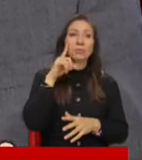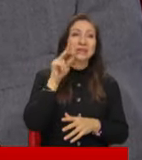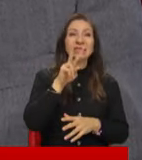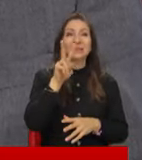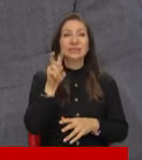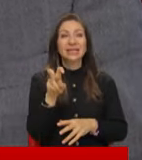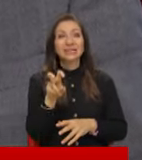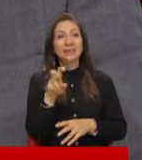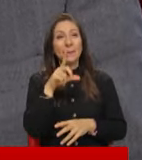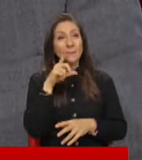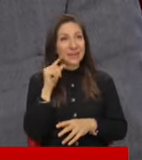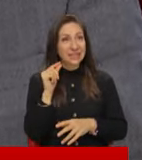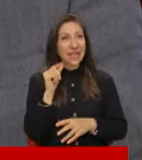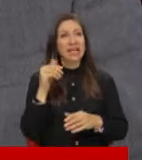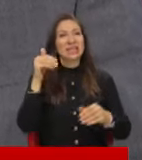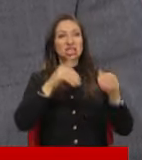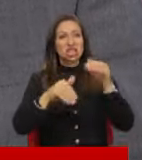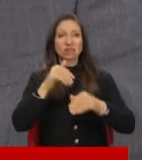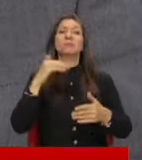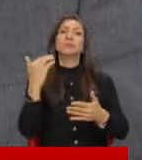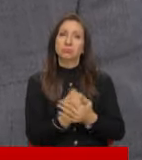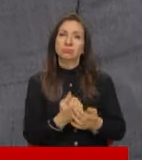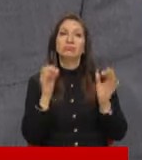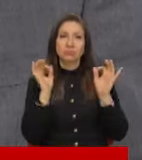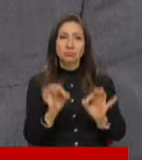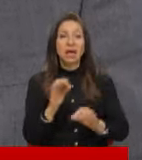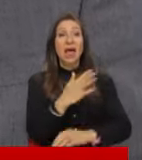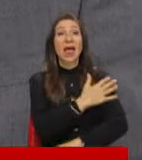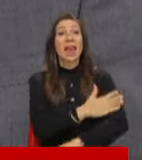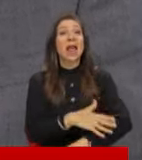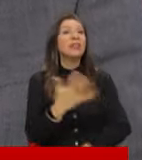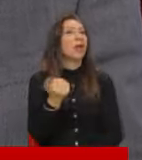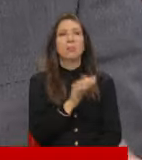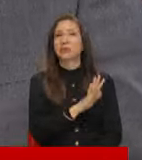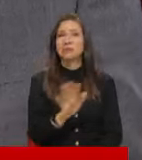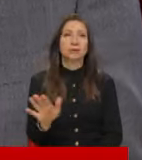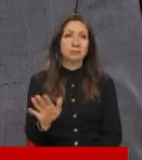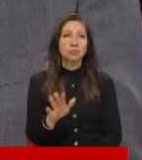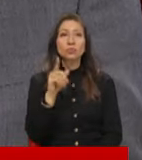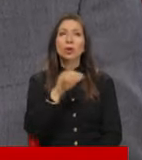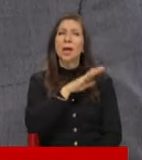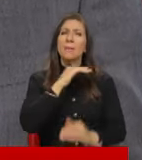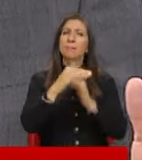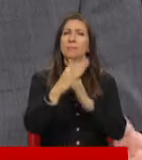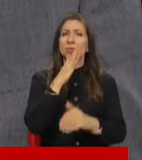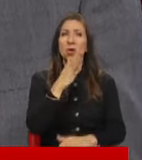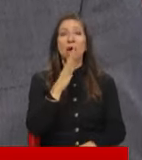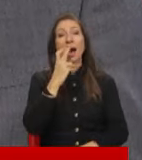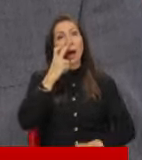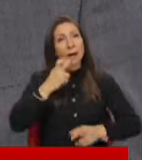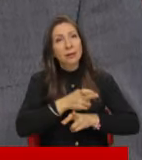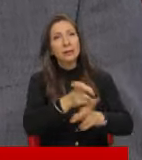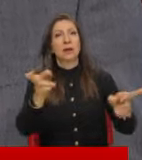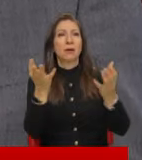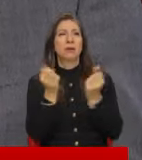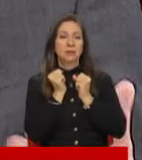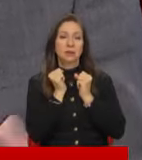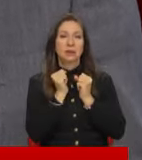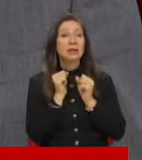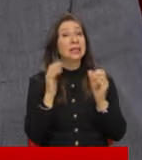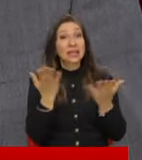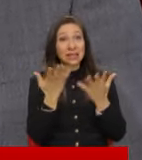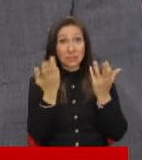28 mayısa seçimleri aldı ama helalinden almadı bunu bütün kamuoyu biliyor nasıl aldı aldatarak aldı